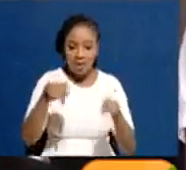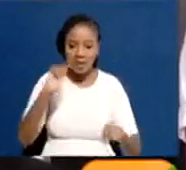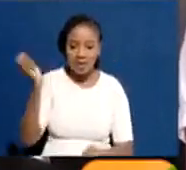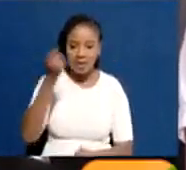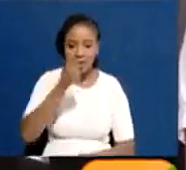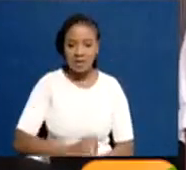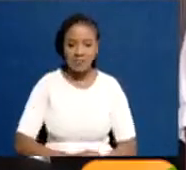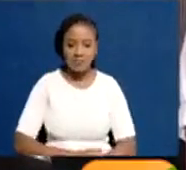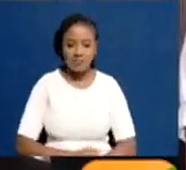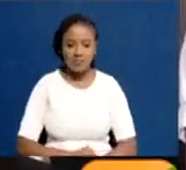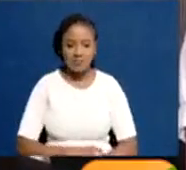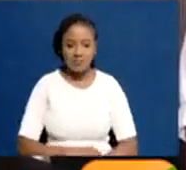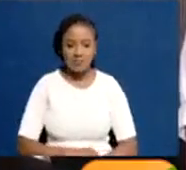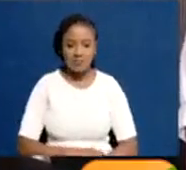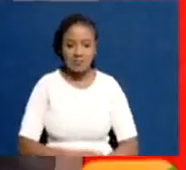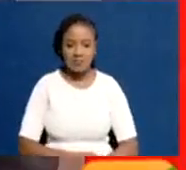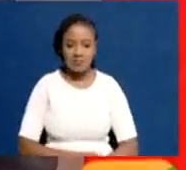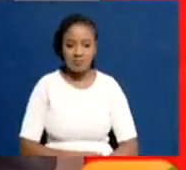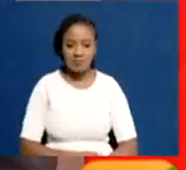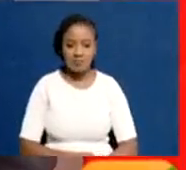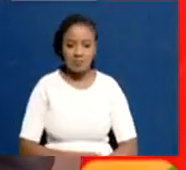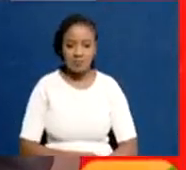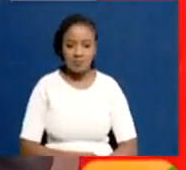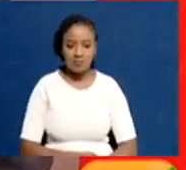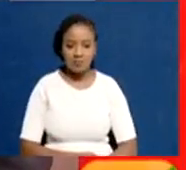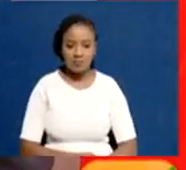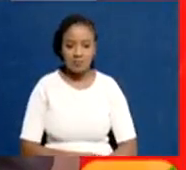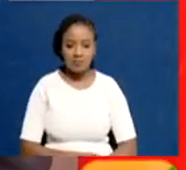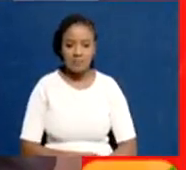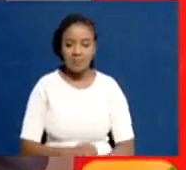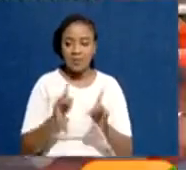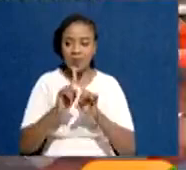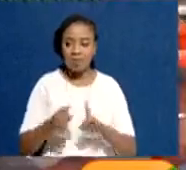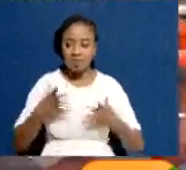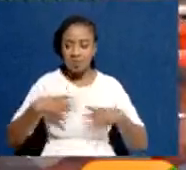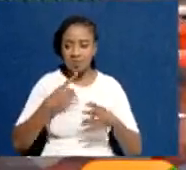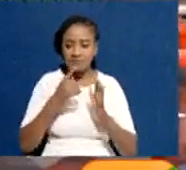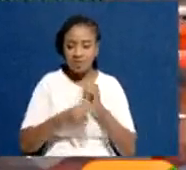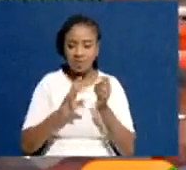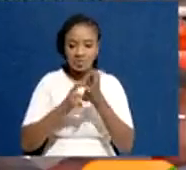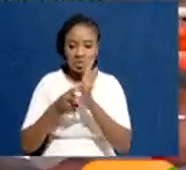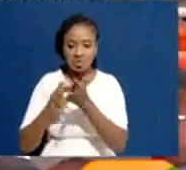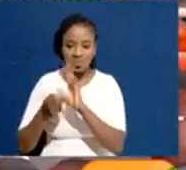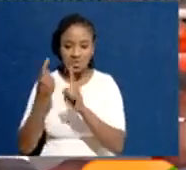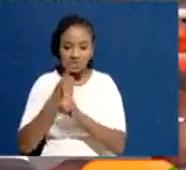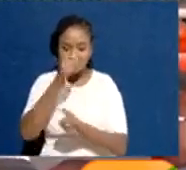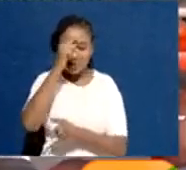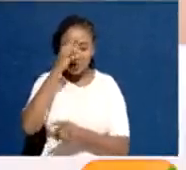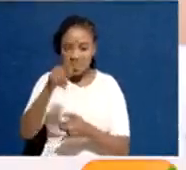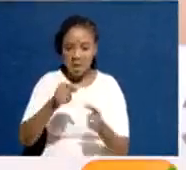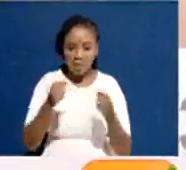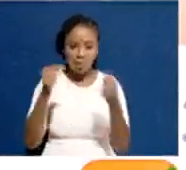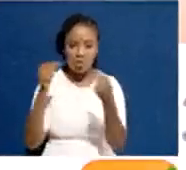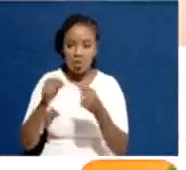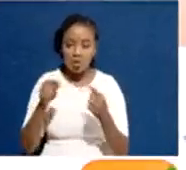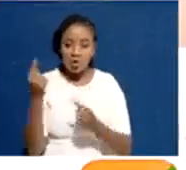kuenda mahali ambapo sisi wote tunataka ifikie. Rais akisema wanaopinga miradi ya serikali ni wale waliojiweza kiuchumi, huku